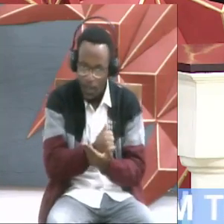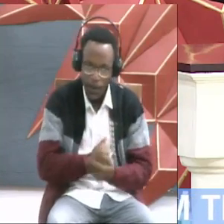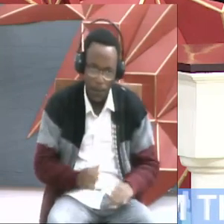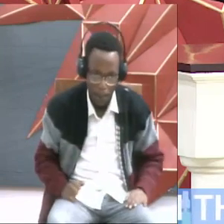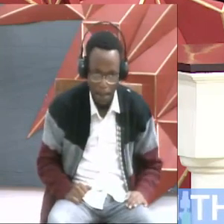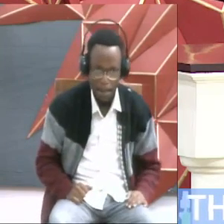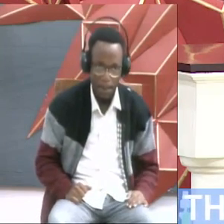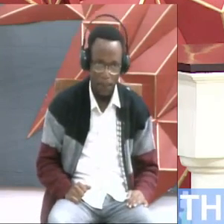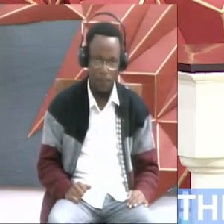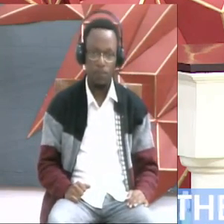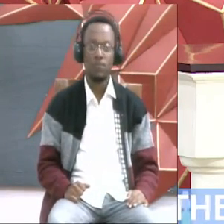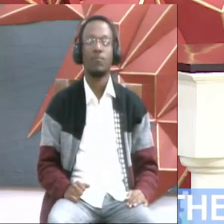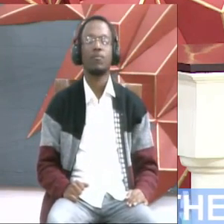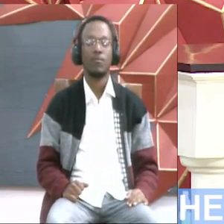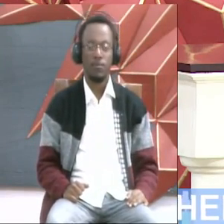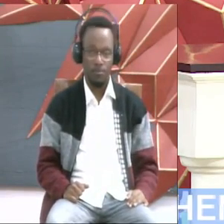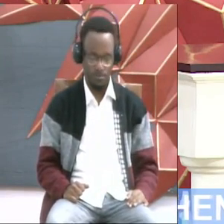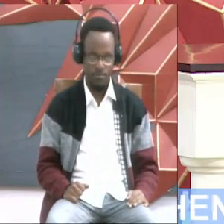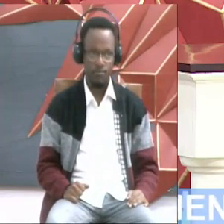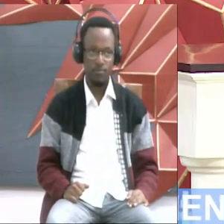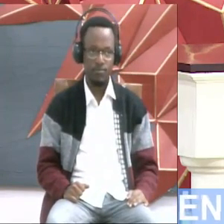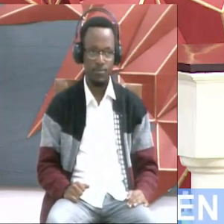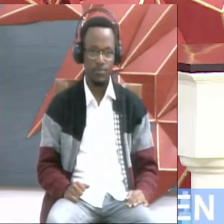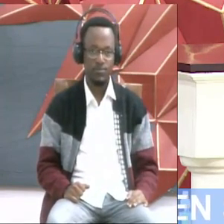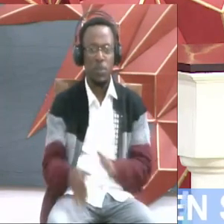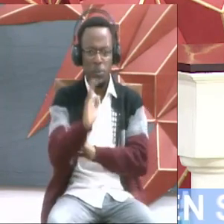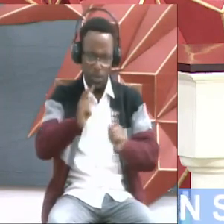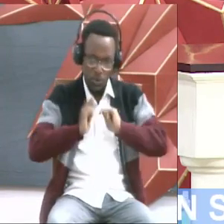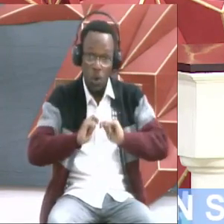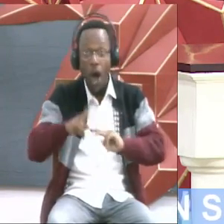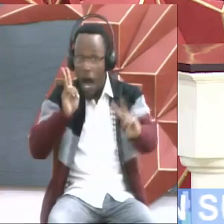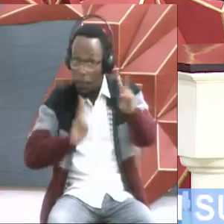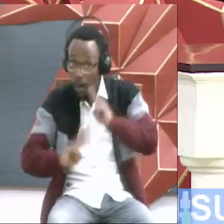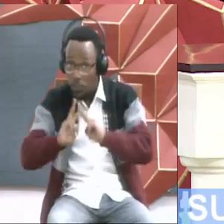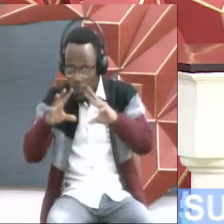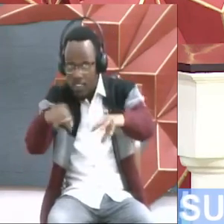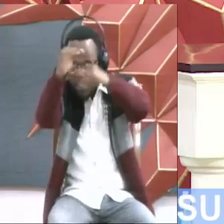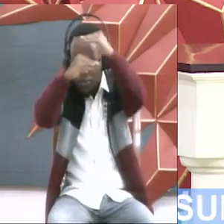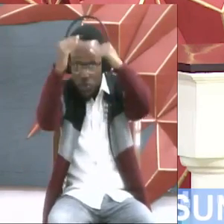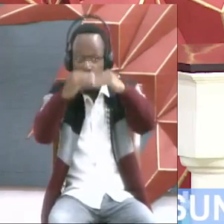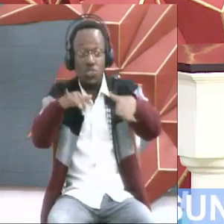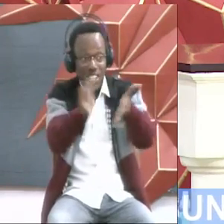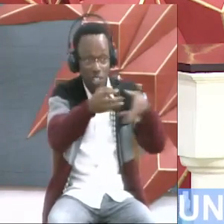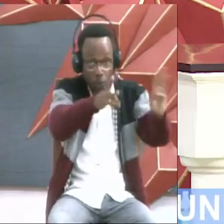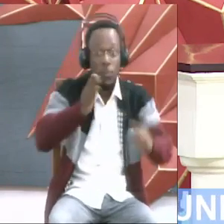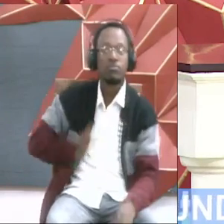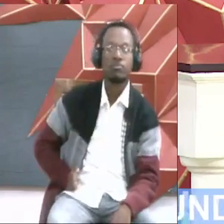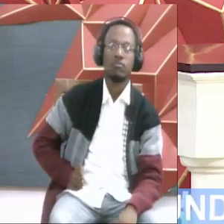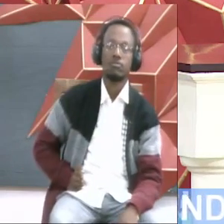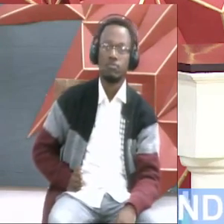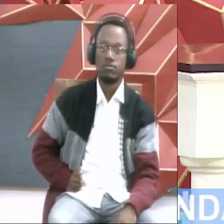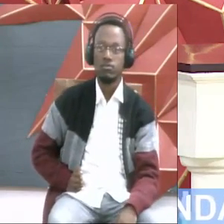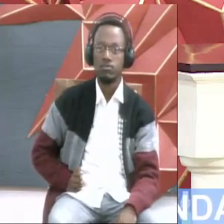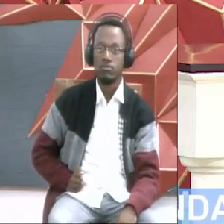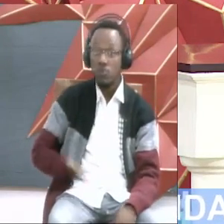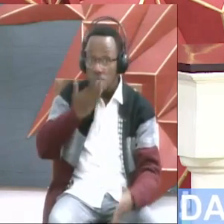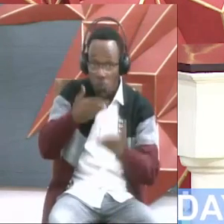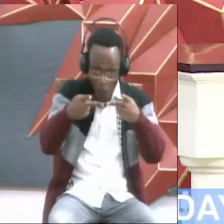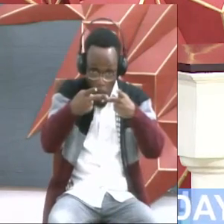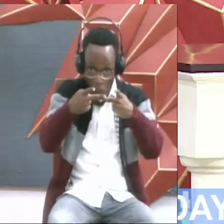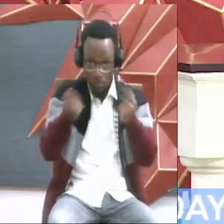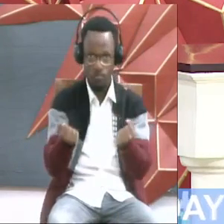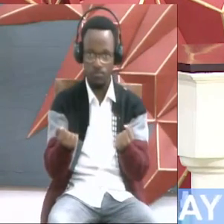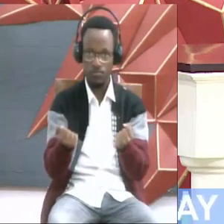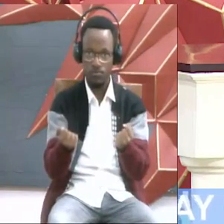byose imana ibiduhe abazozamurwa n'uko bameze niyo pozisiyo nziza bafata ntituraba